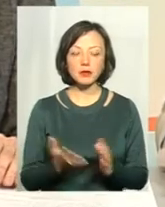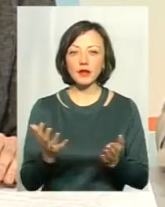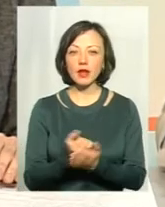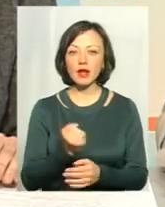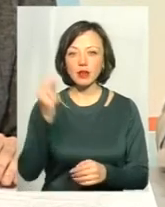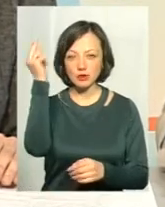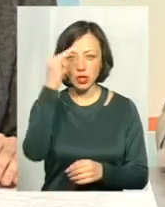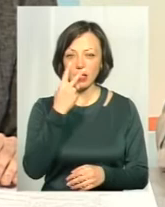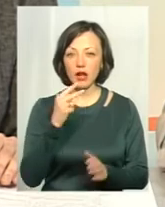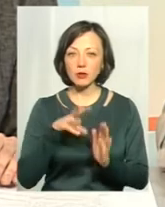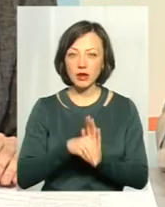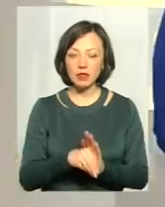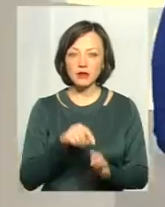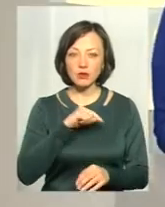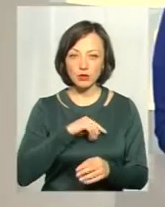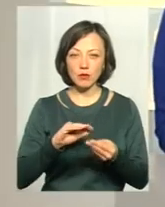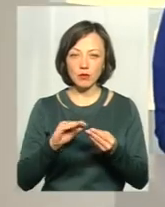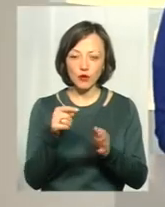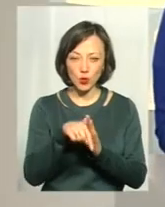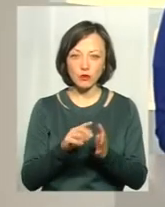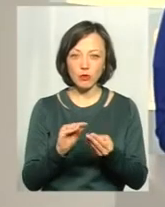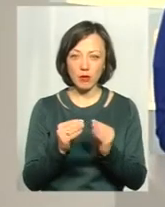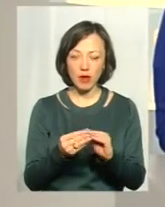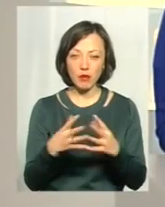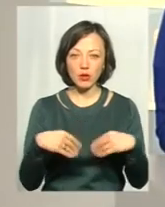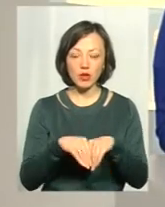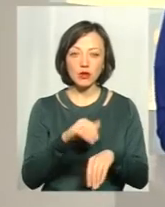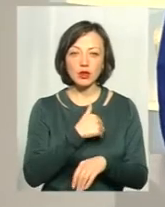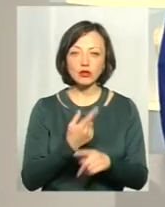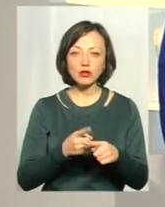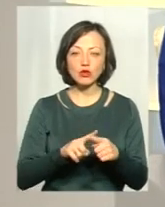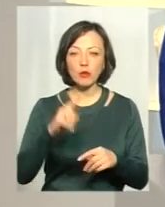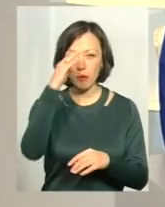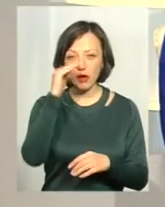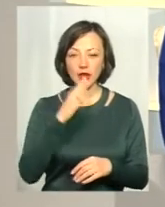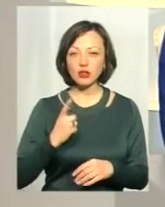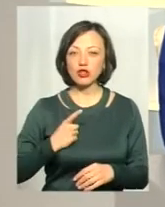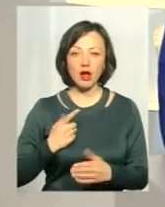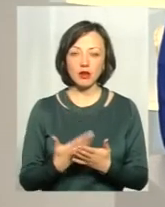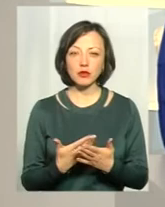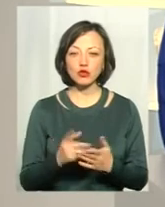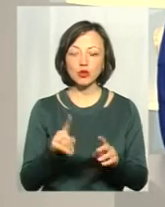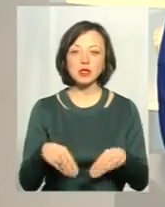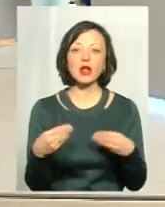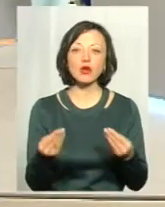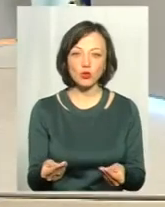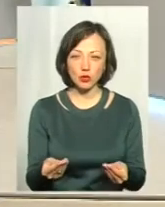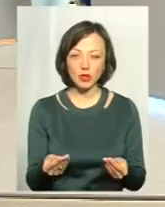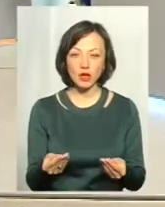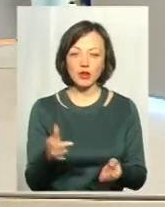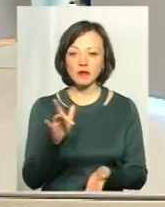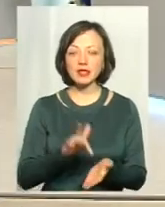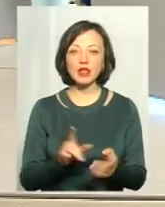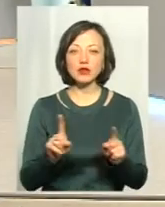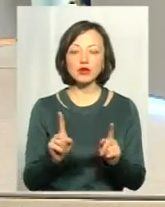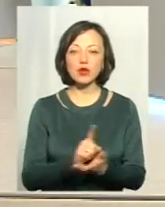адаптація – це все внутрішня проблема родини. Так, і я би дуже хотіла, щоб батьки не чекали, наприклад, що їм щось дадуть, що в центрі